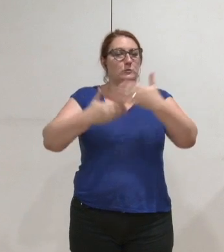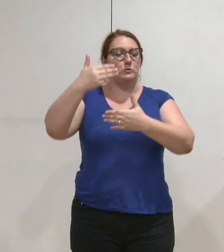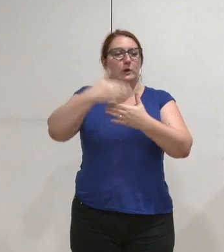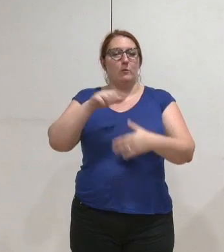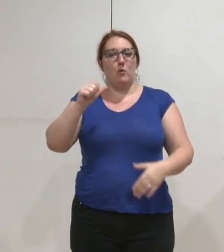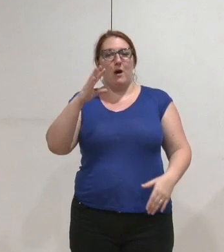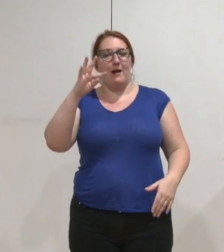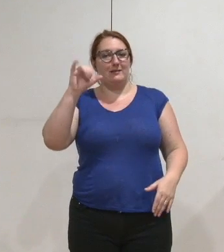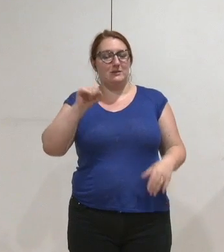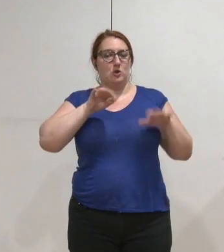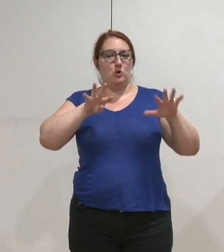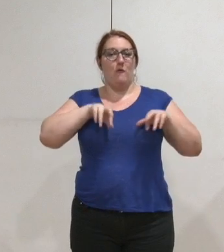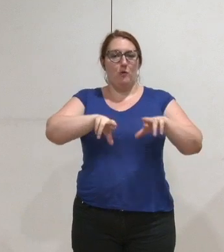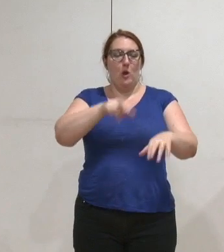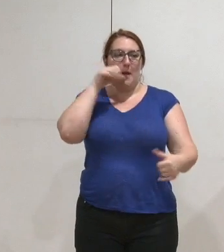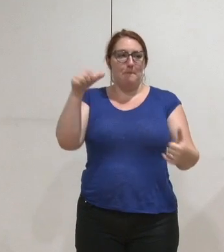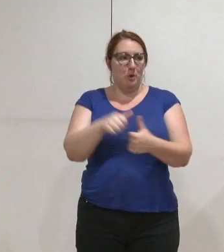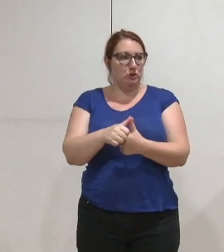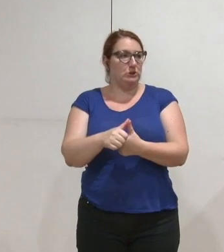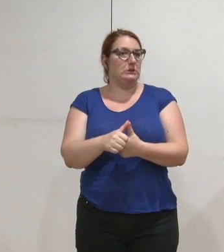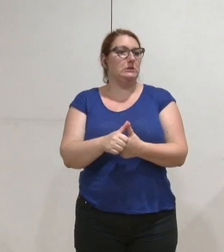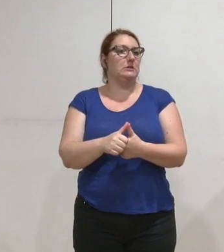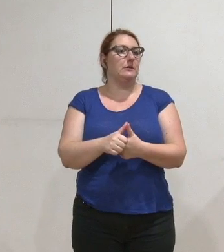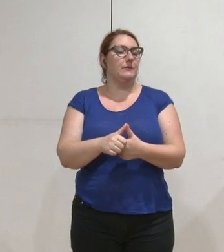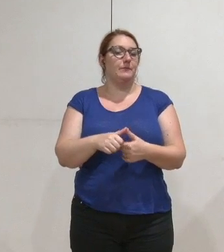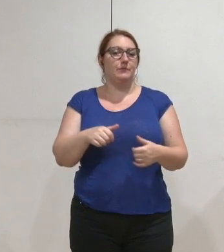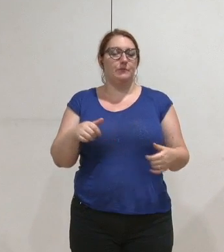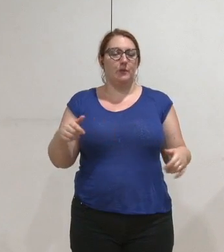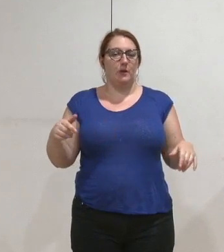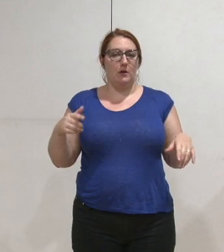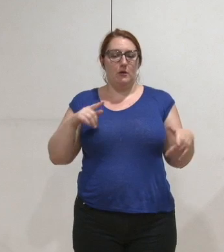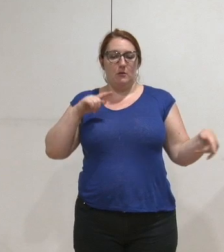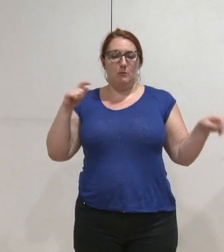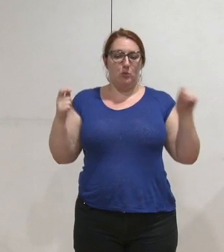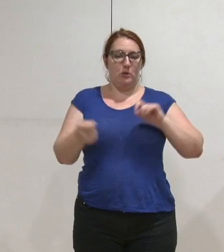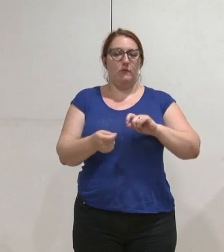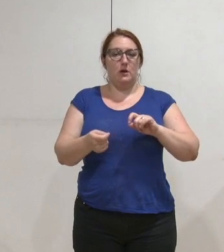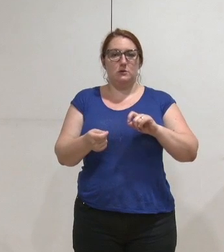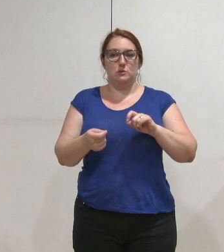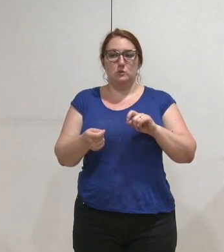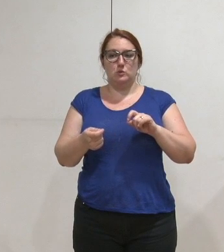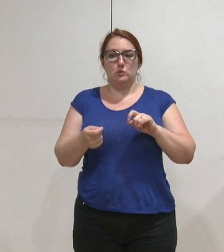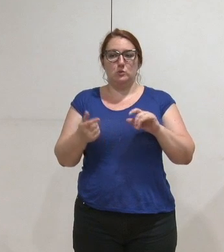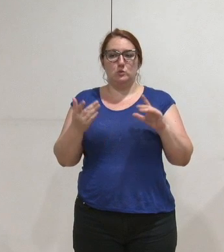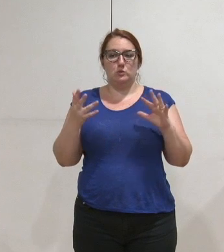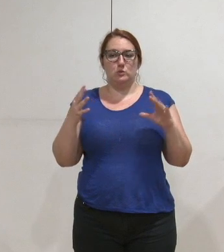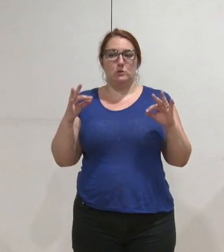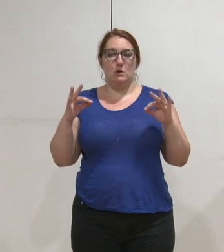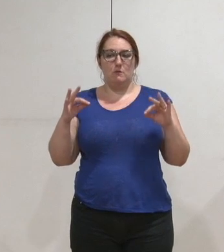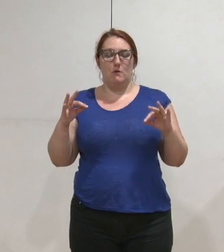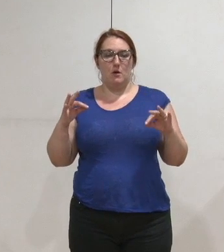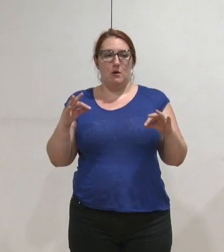de la Poste donc il s'agit d'une modification de